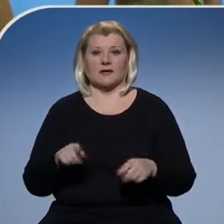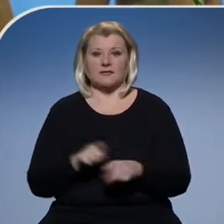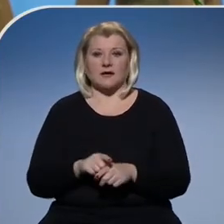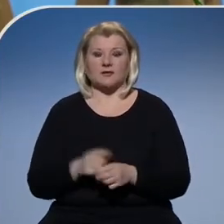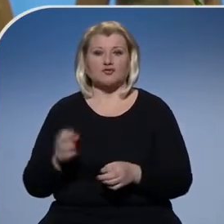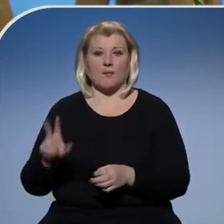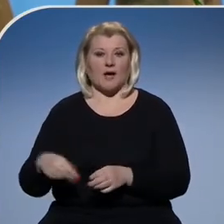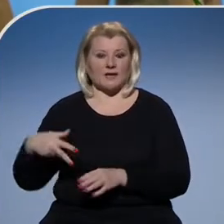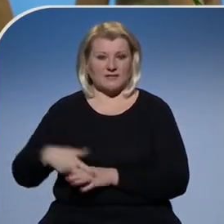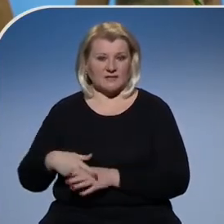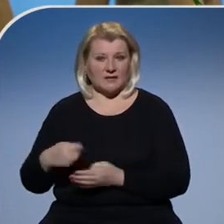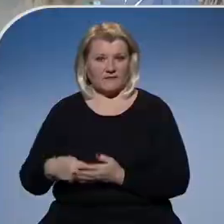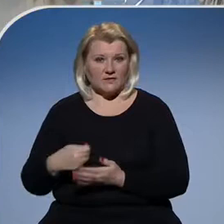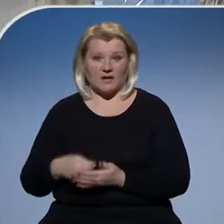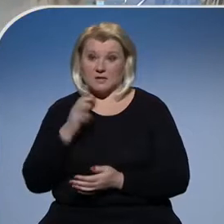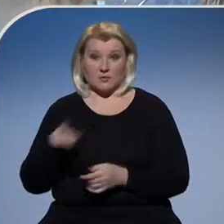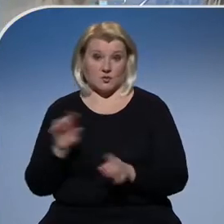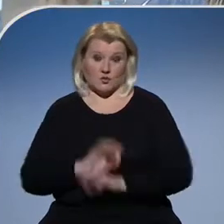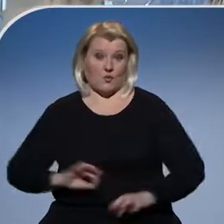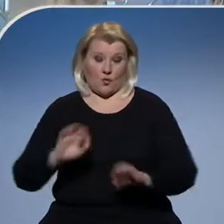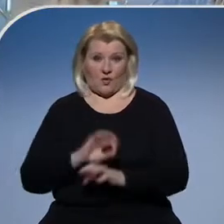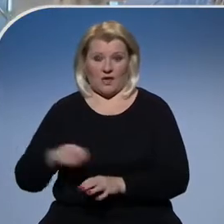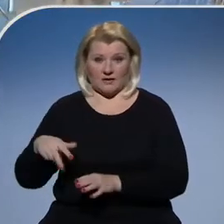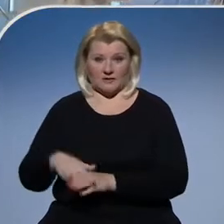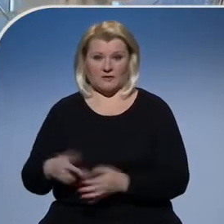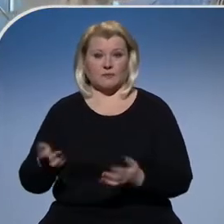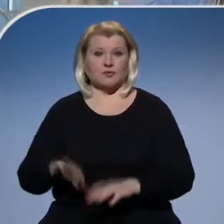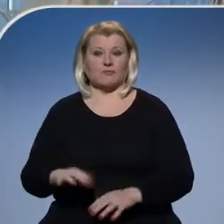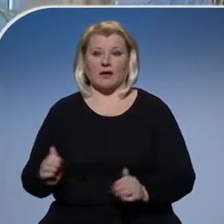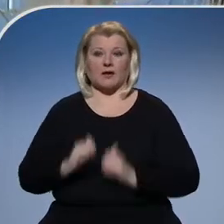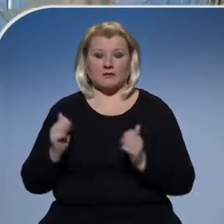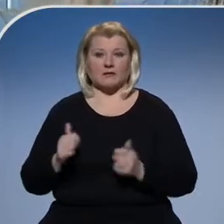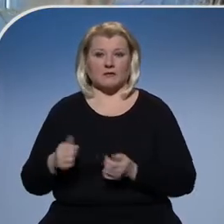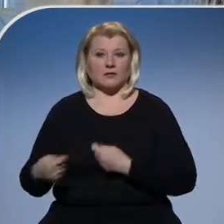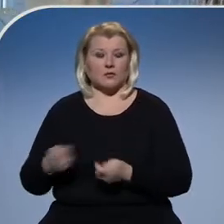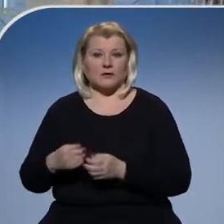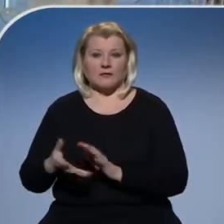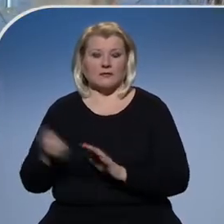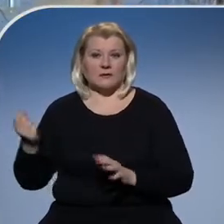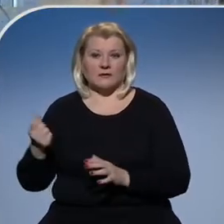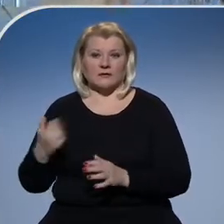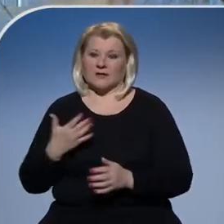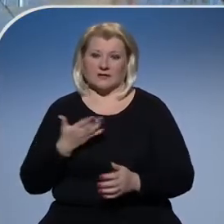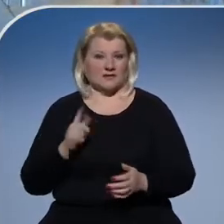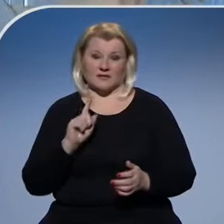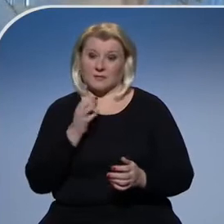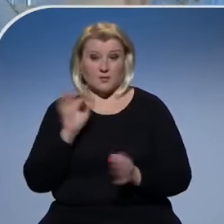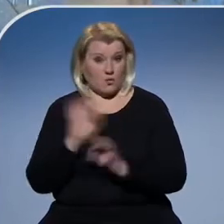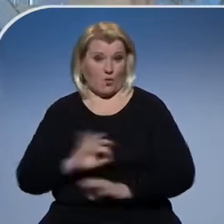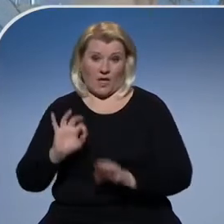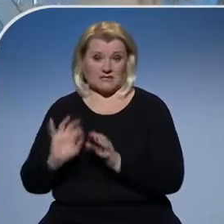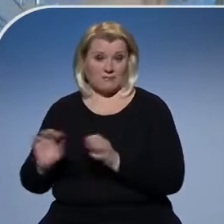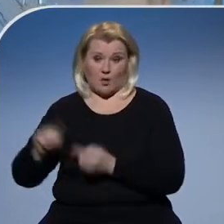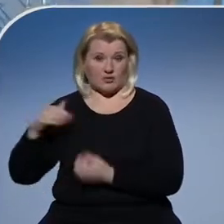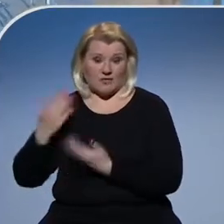máte rezervy, protože pokud budete mít nulovou rezervu na nepředpokládané výdaje například, tak bych nedoporučoval vůbec investovat. A